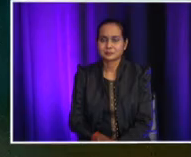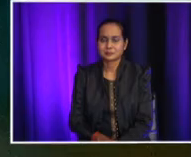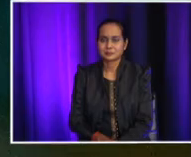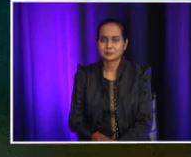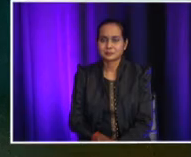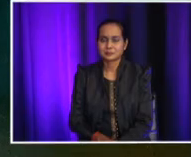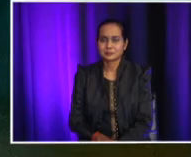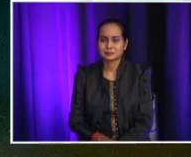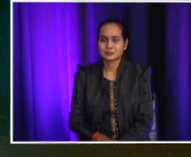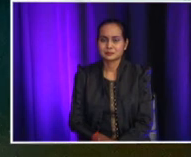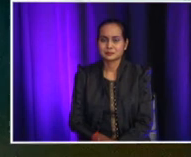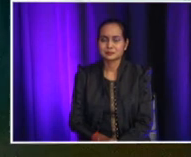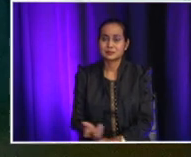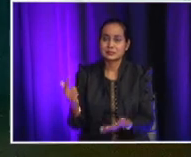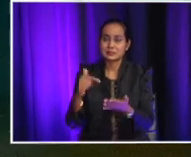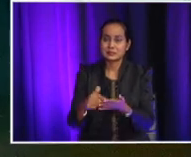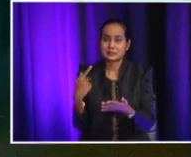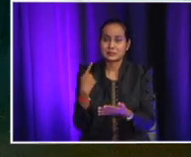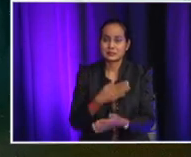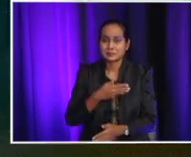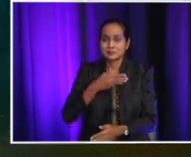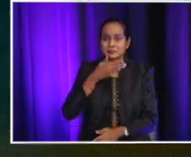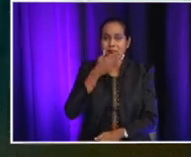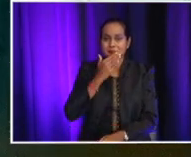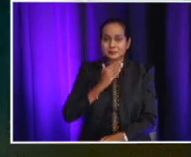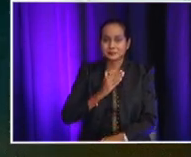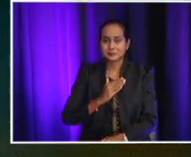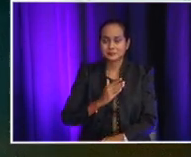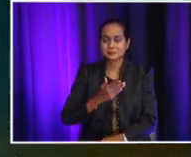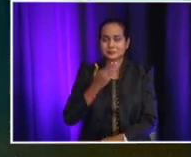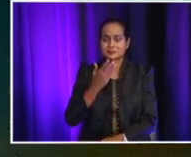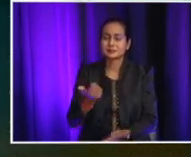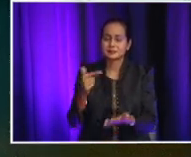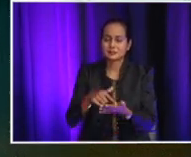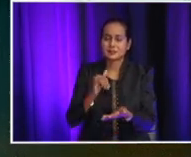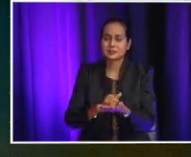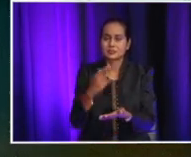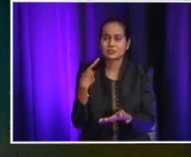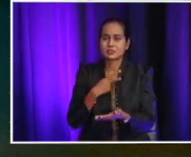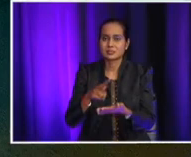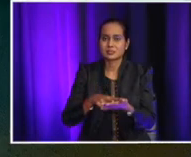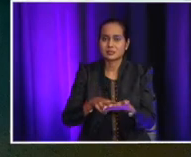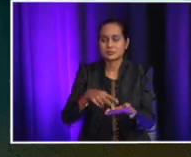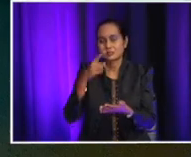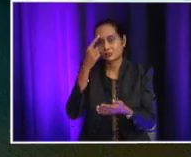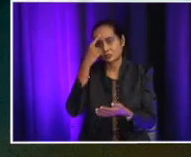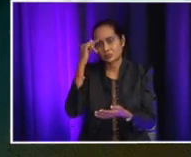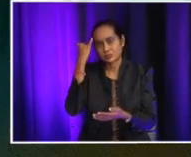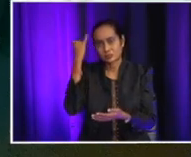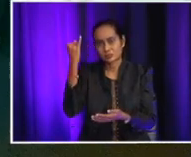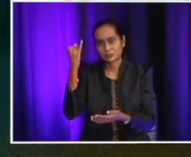selagi kita bernafas di muka bumi ini selagi itulah kita membaca demi ilmu ya